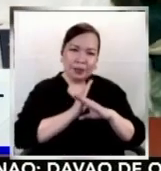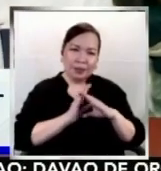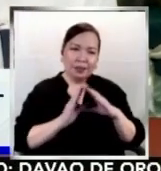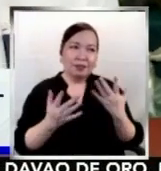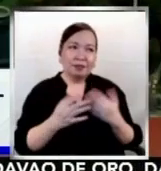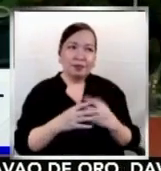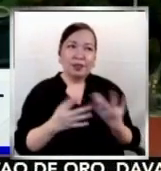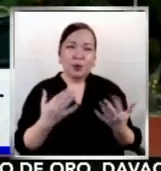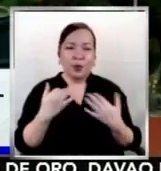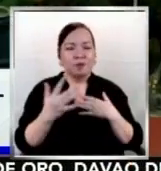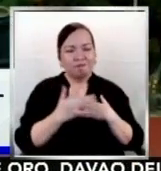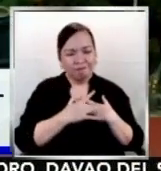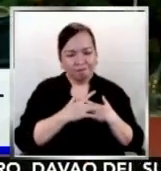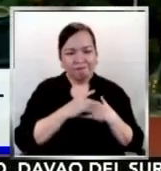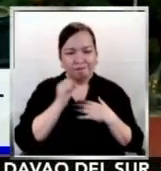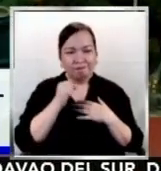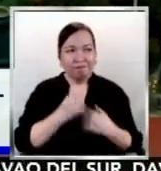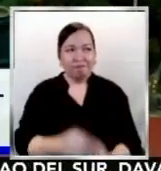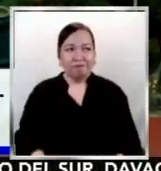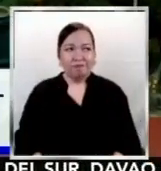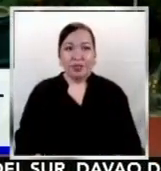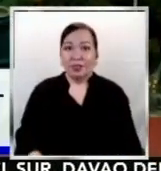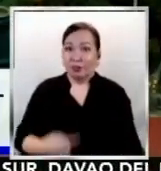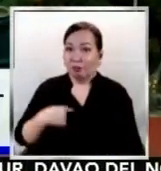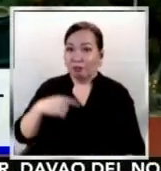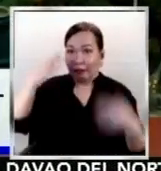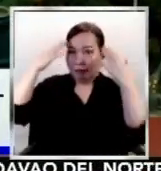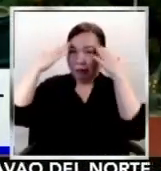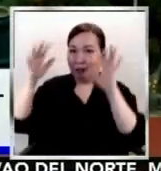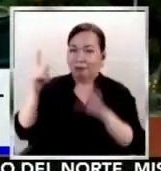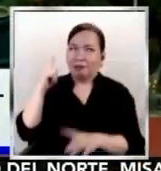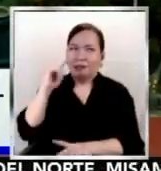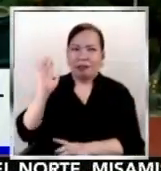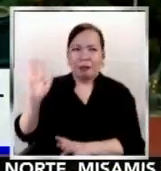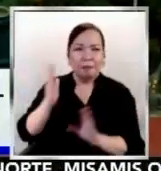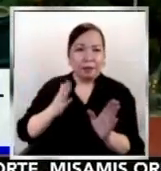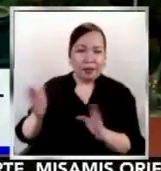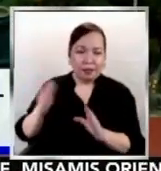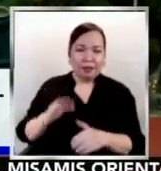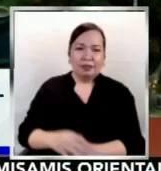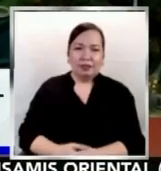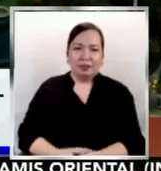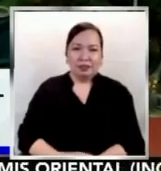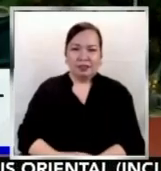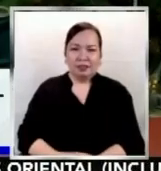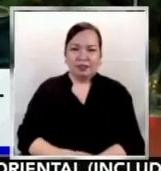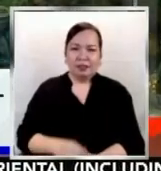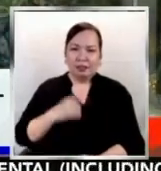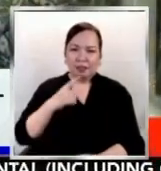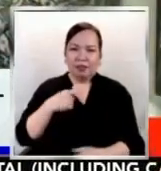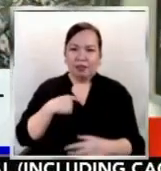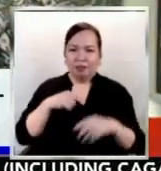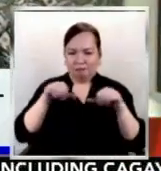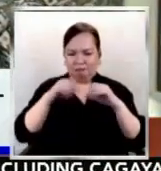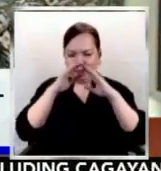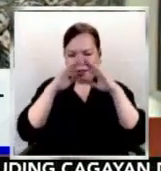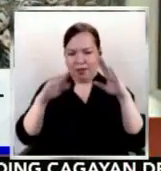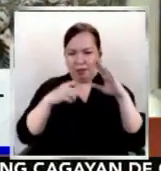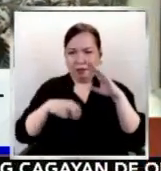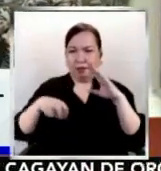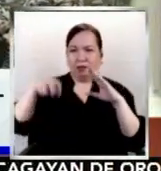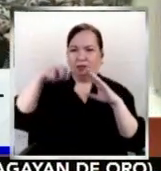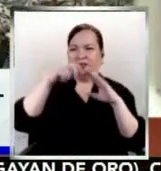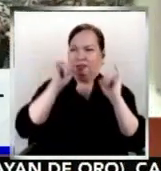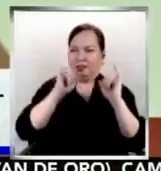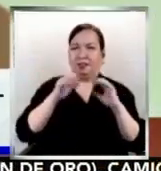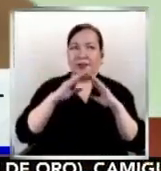heartfelt pa din. Wala akong ka-idea kasi dahil nga hindi ako masyadong bumababa ng bahay ng first